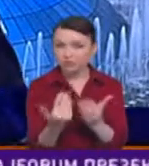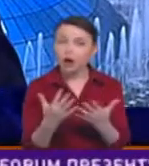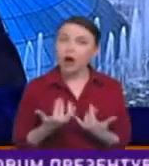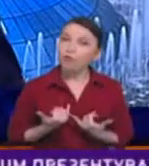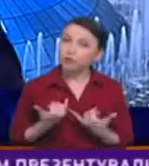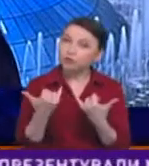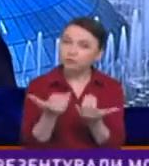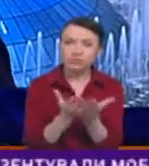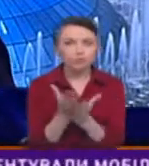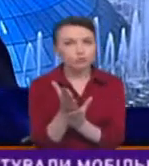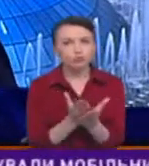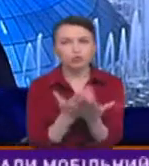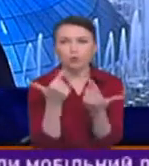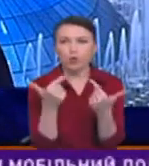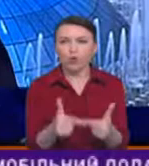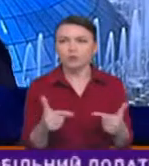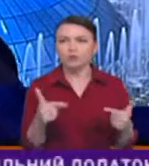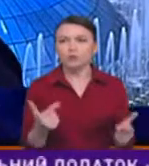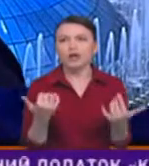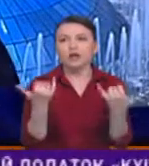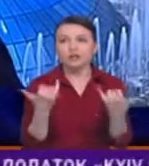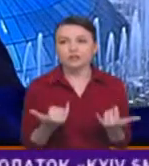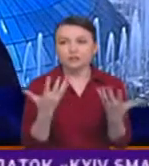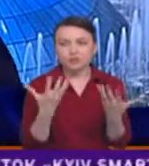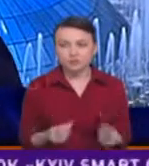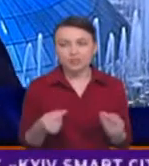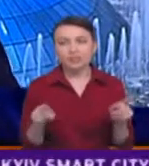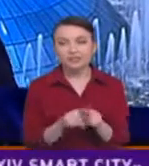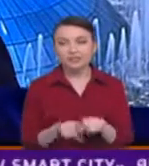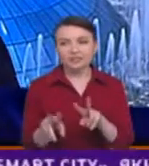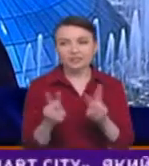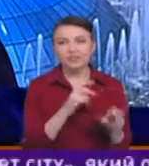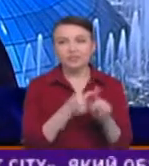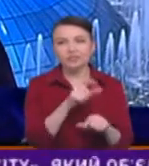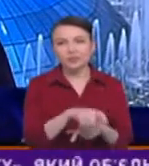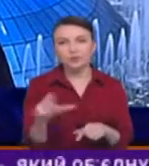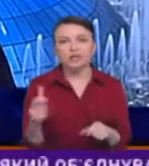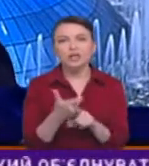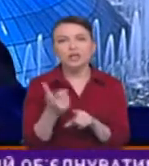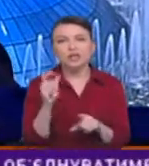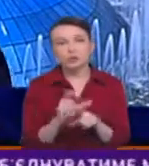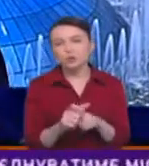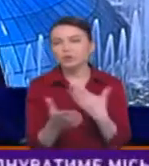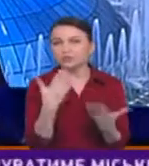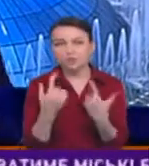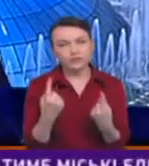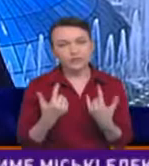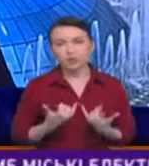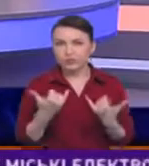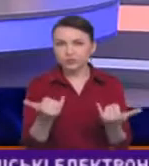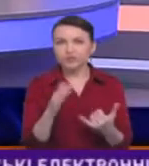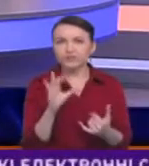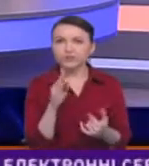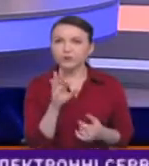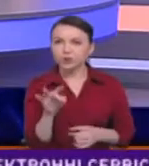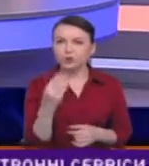почесними, заслуженими гостями, які є на сьогоднішній день, я саме так називаю тих людей, до яких дуже ставлюся з великою повагою. Віктор